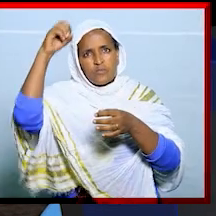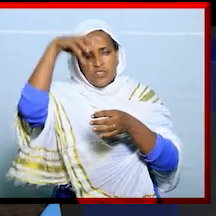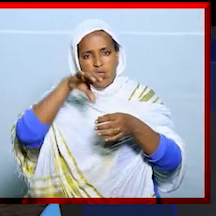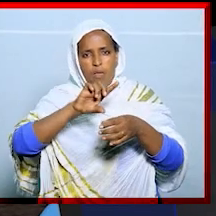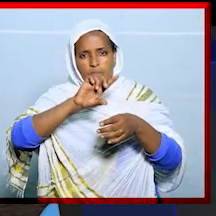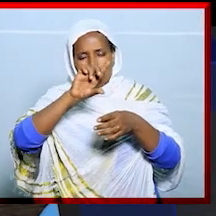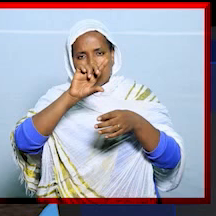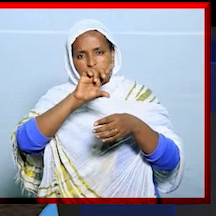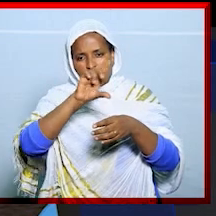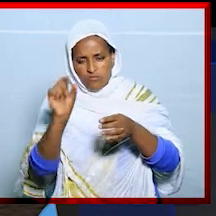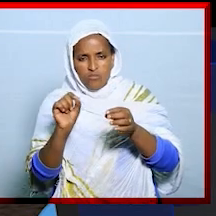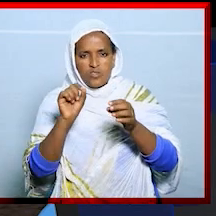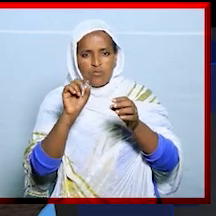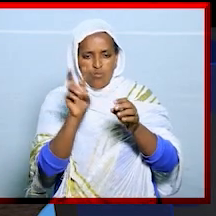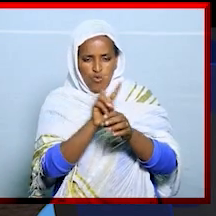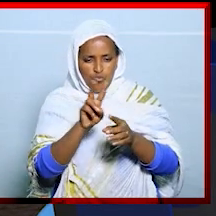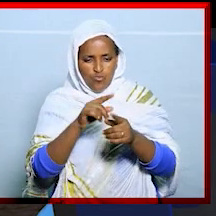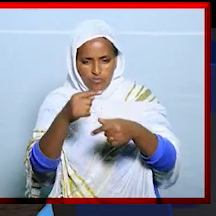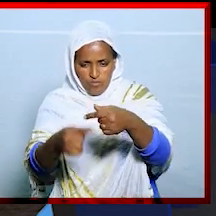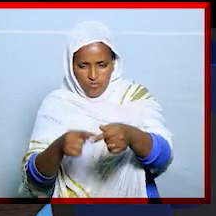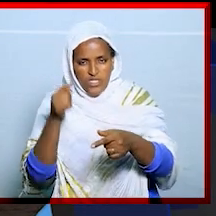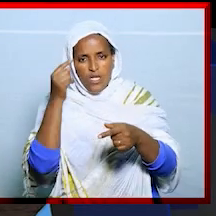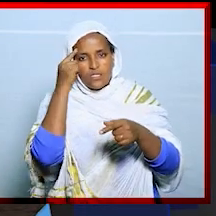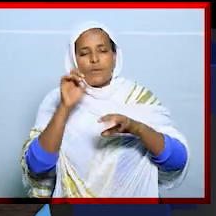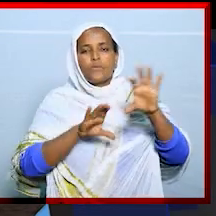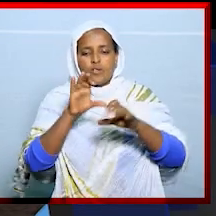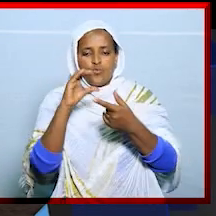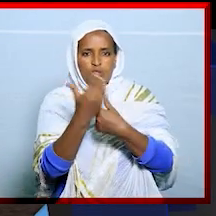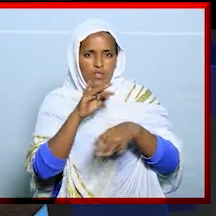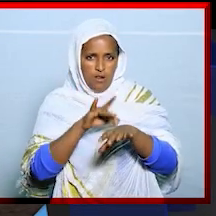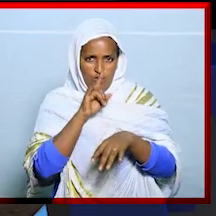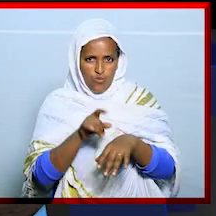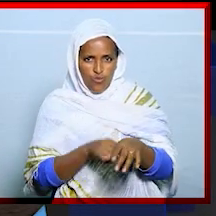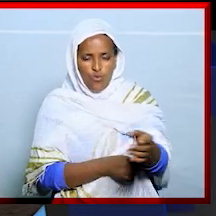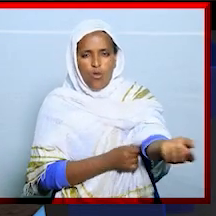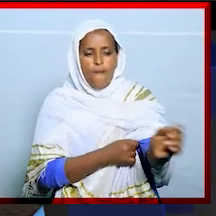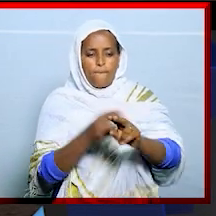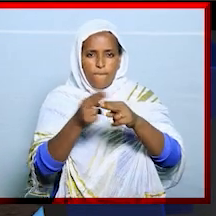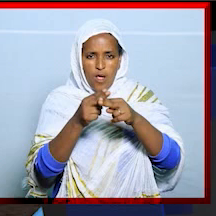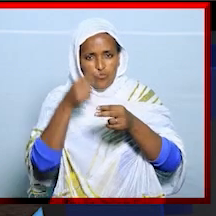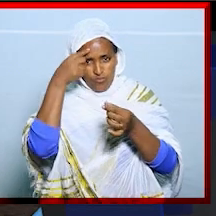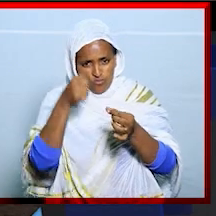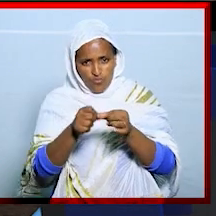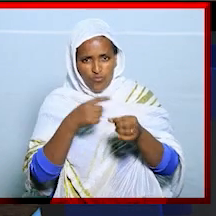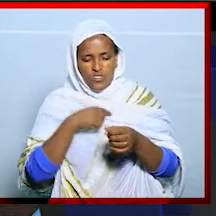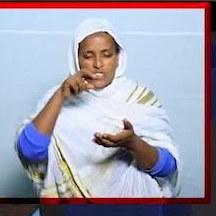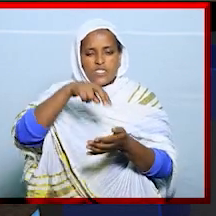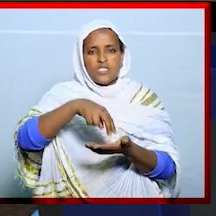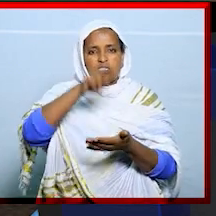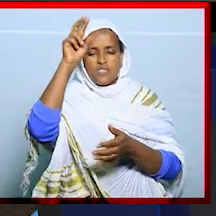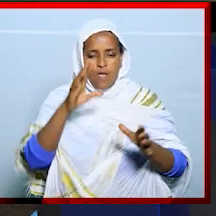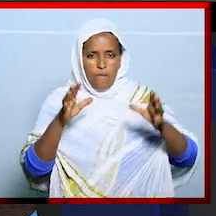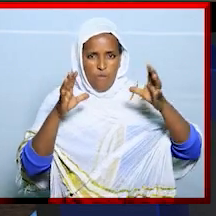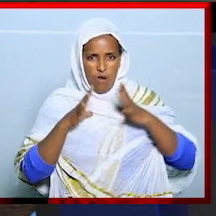በፀሐይ በጨረቃ በሁለቱ ዑደት ሁለቱንም ታሳቢ ባደረገ ሁኔታ ነው። ባጭሩ ለማስታወስ